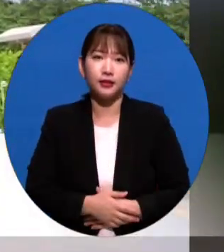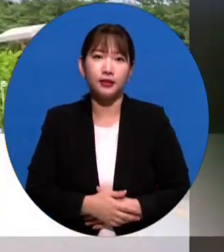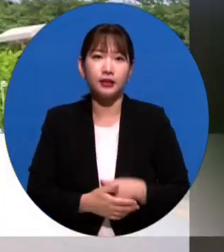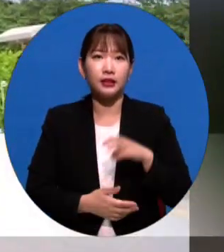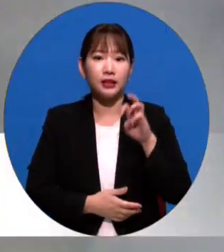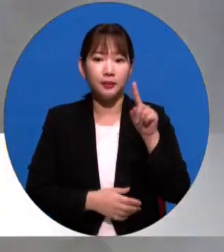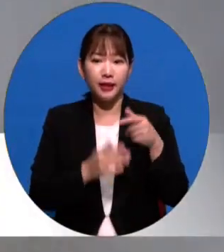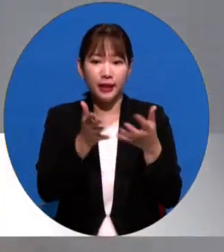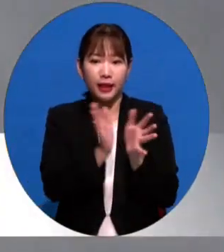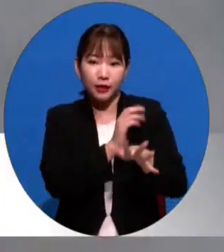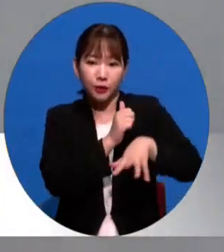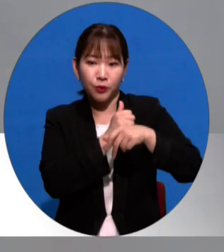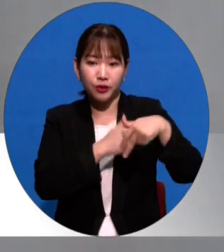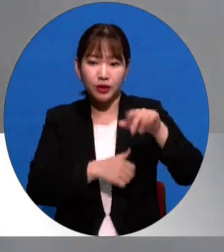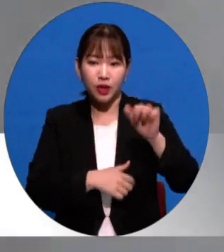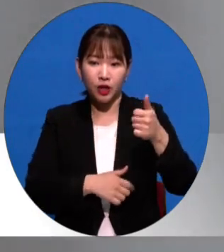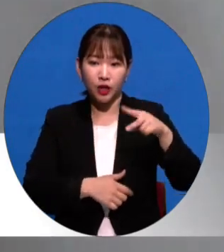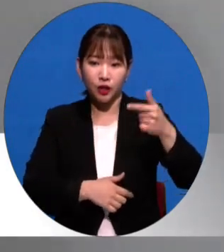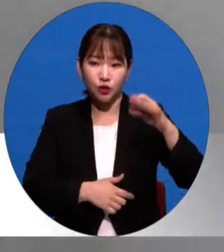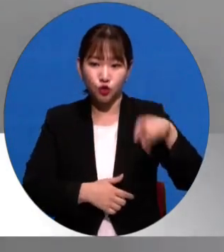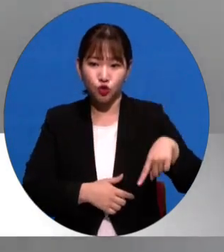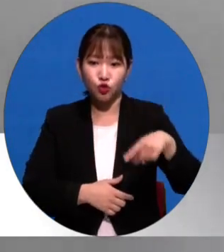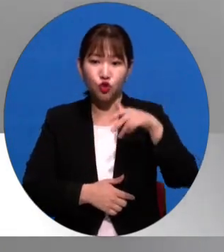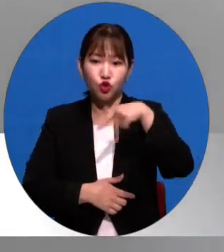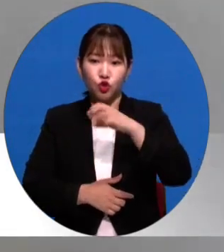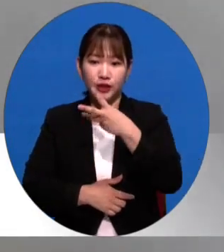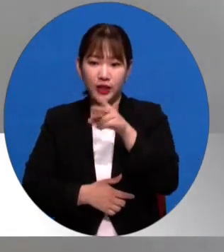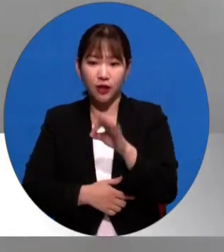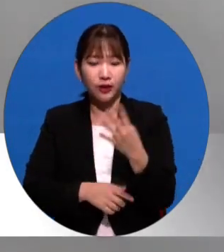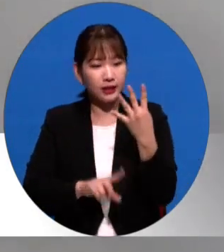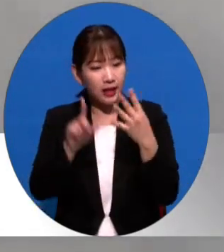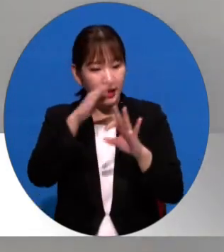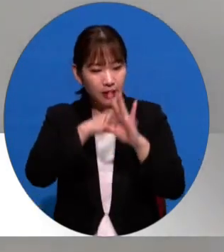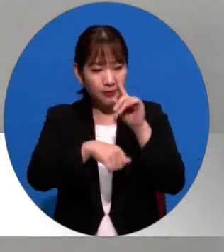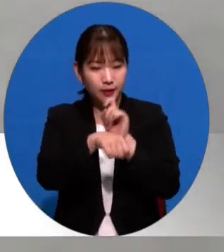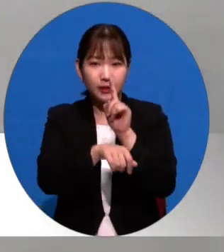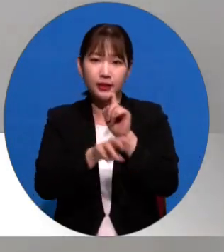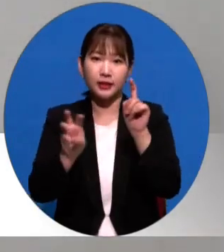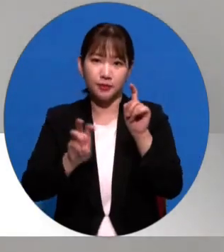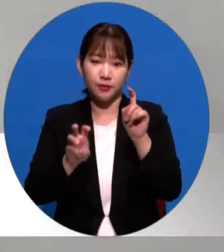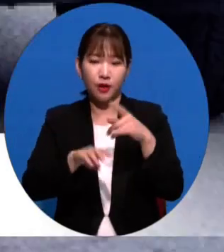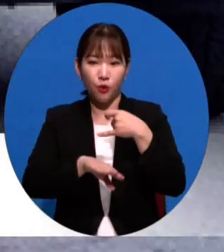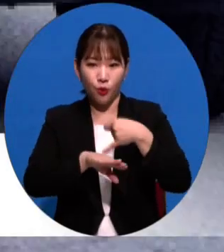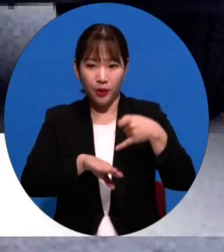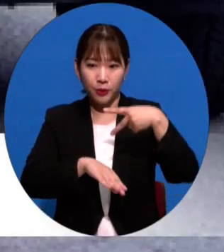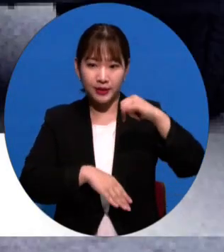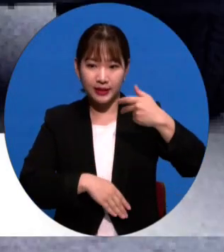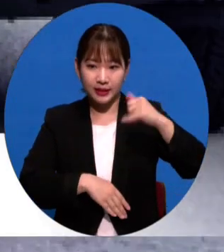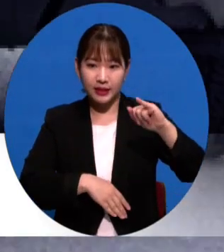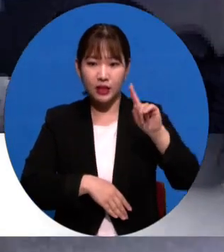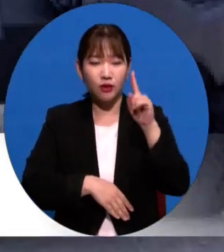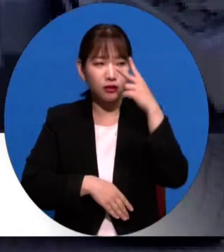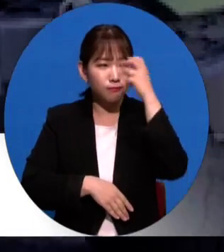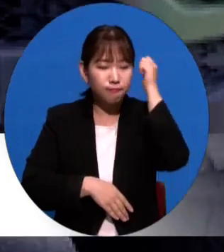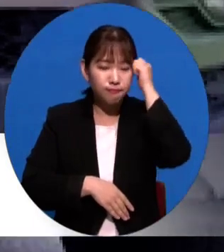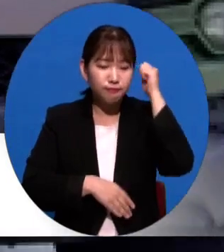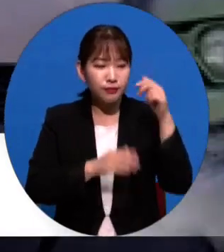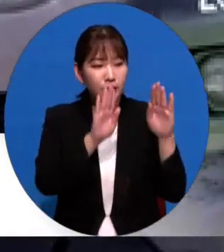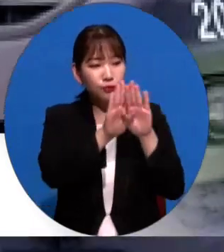31사단 소속 정연우 중령은 지난 4일 오전 11시 30분쯤 완도군 신지면의